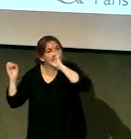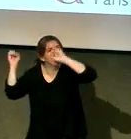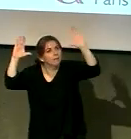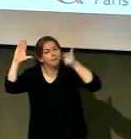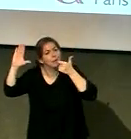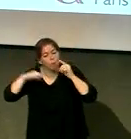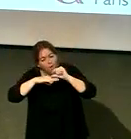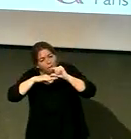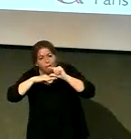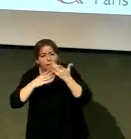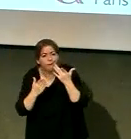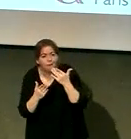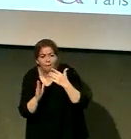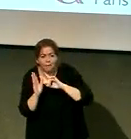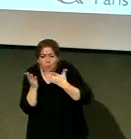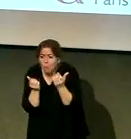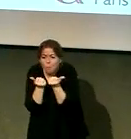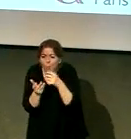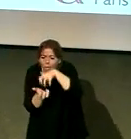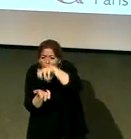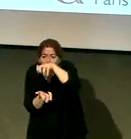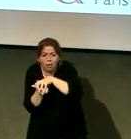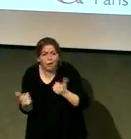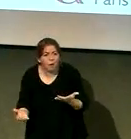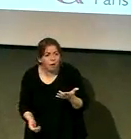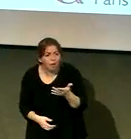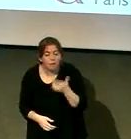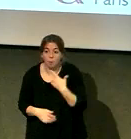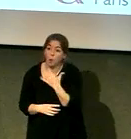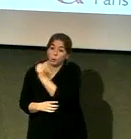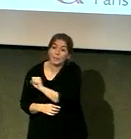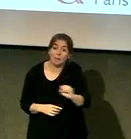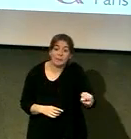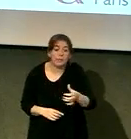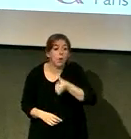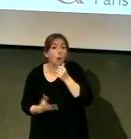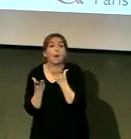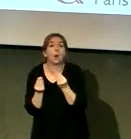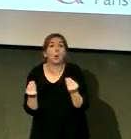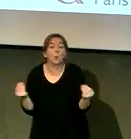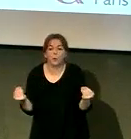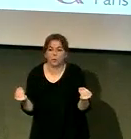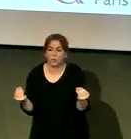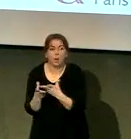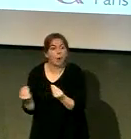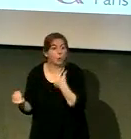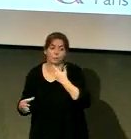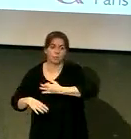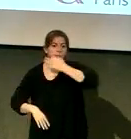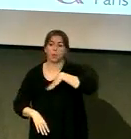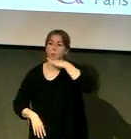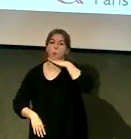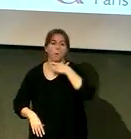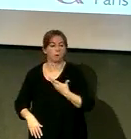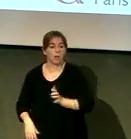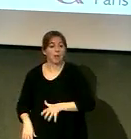Est-ce qu'on est tous au clair sur boire beaucoup tous les samedis? C'est déjà beaucoup, et quand c'est une femme enceinte, c'est